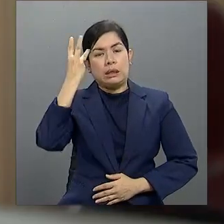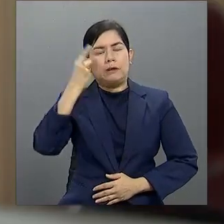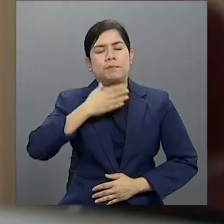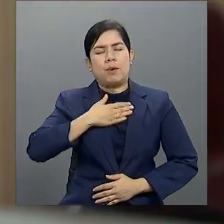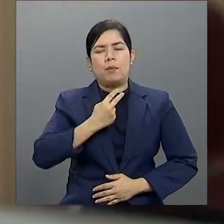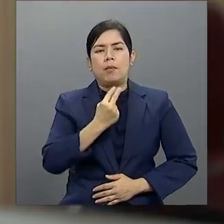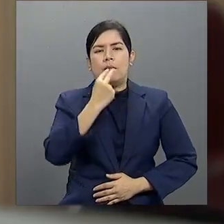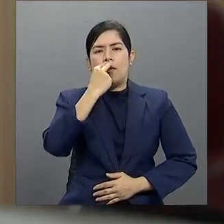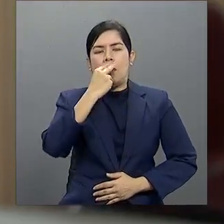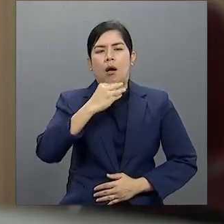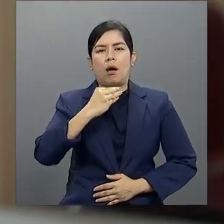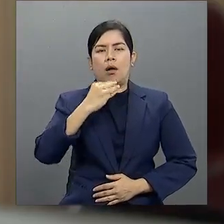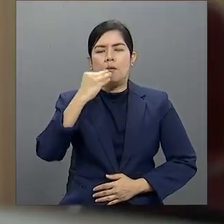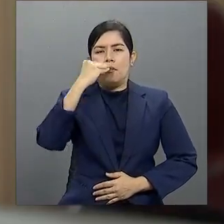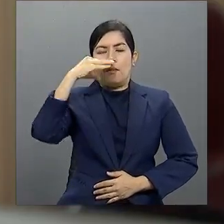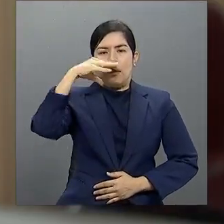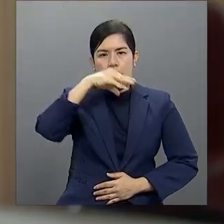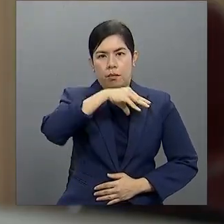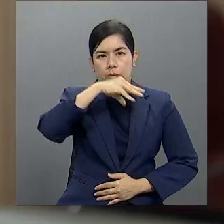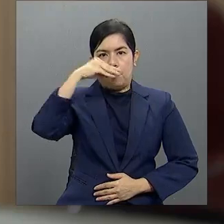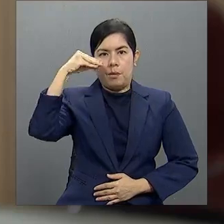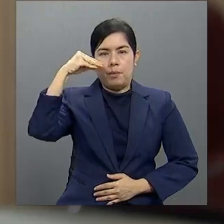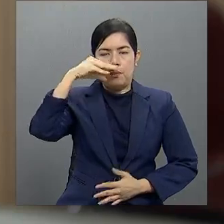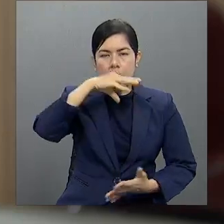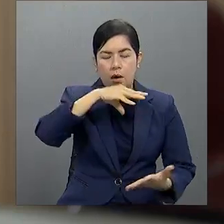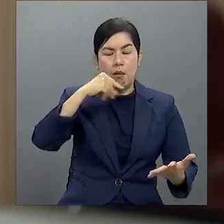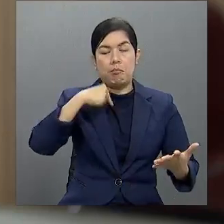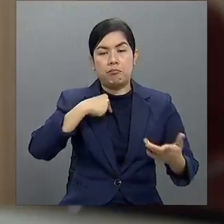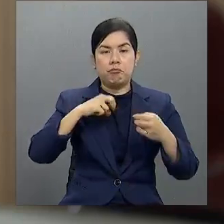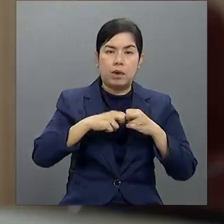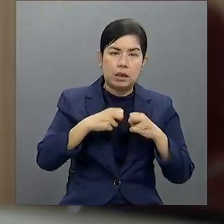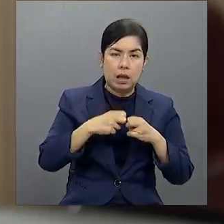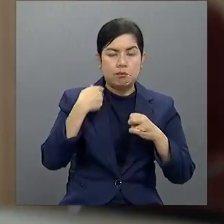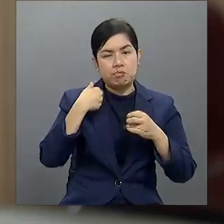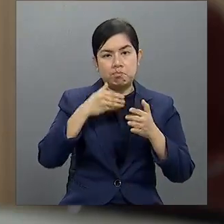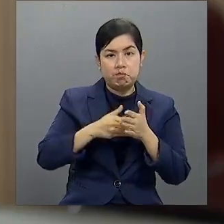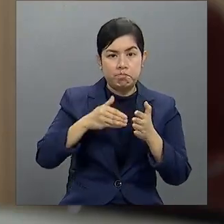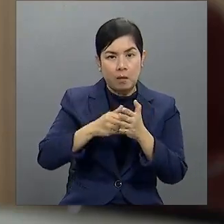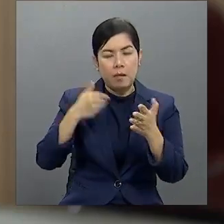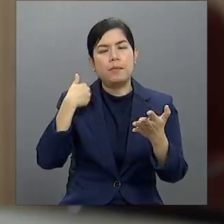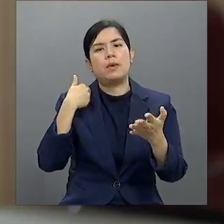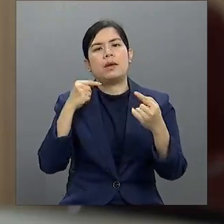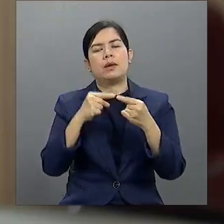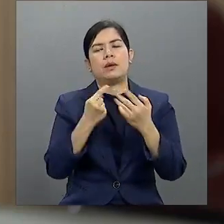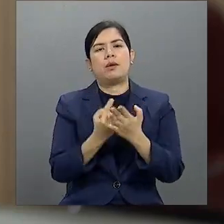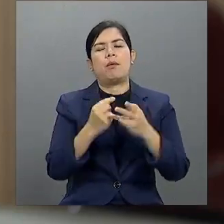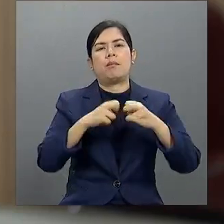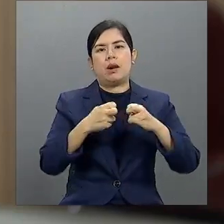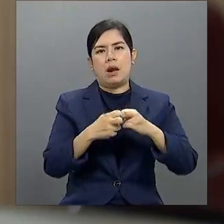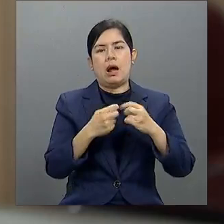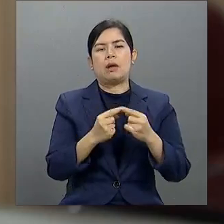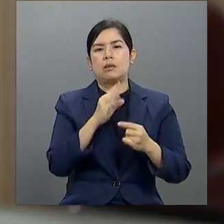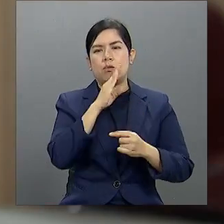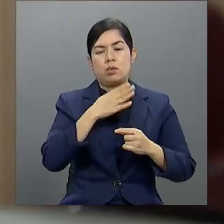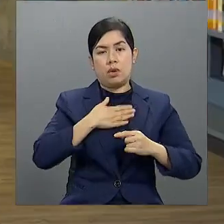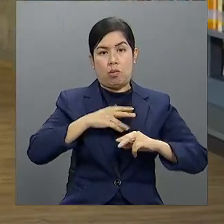การใช้กล้ามเนื้อคอส่วนบนมากขึ้นเกร็งมากขึ้นทำให้ปวดได้หรือว่าท่าทางเราโพสเจอร์เราอาจจะห่อลงจากความ